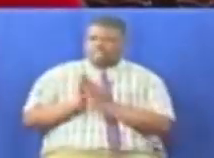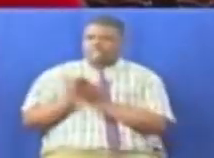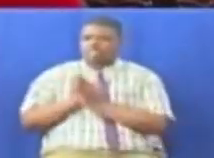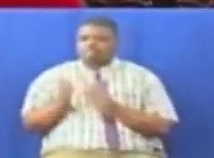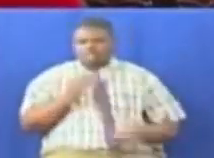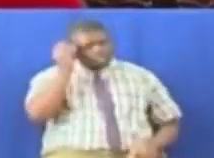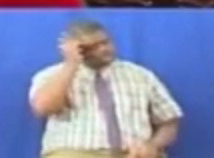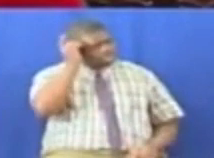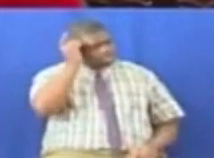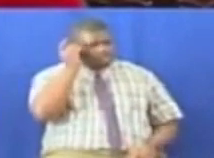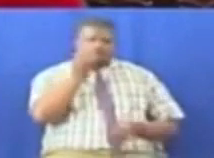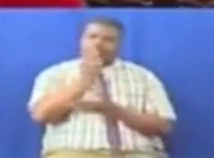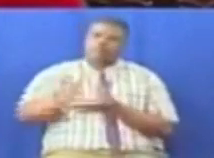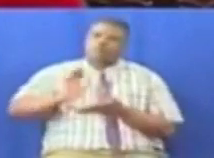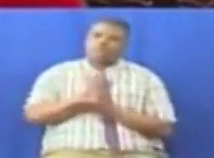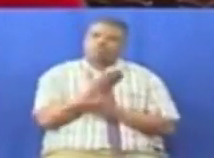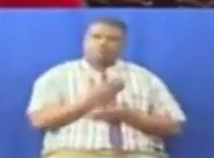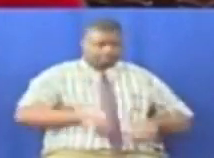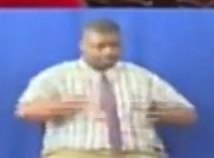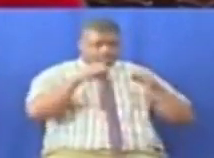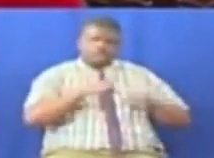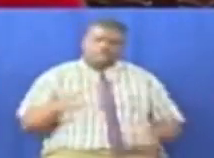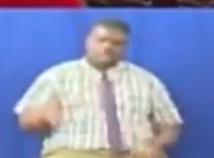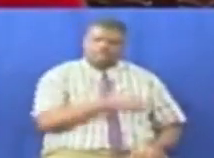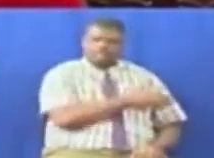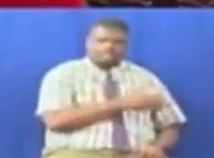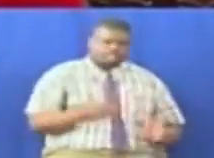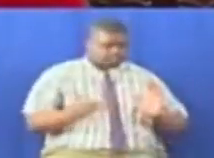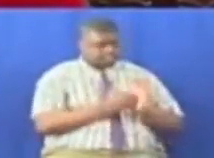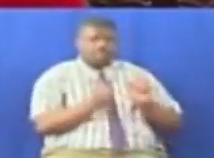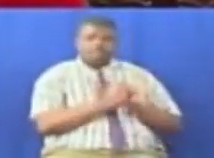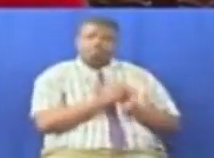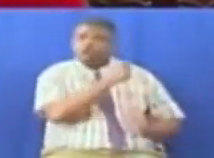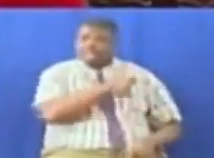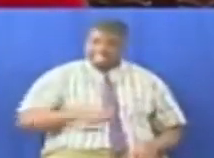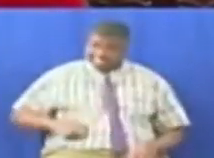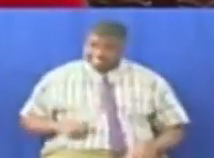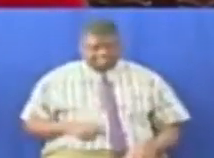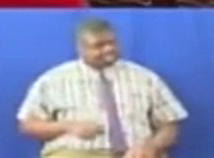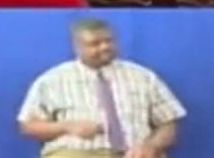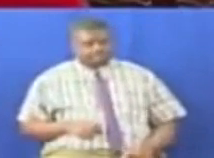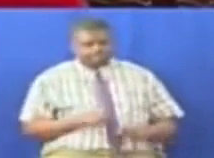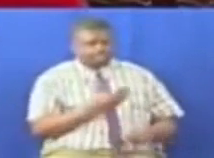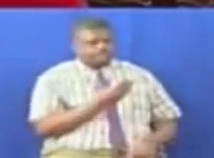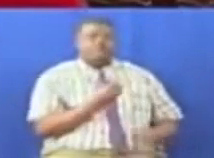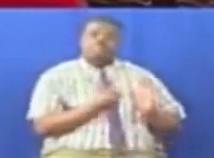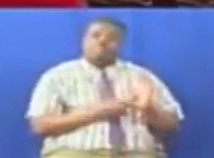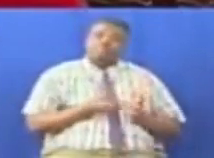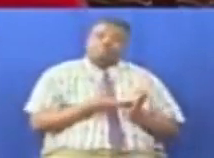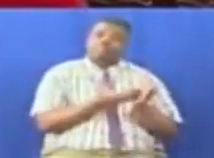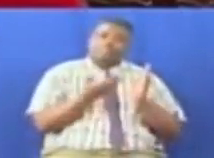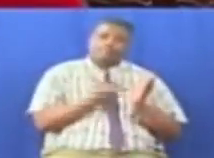dhana nzima ya mgawanyo wa madaraka. Sheria ya masuala ya rais. Mheshimiwa naibu spika, kifungu cha 49 cha muswada kina